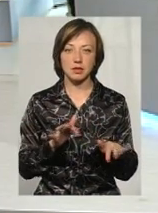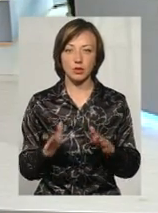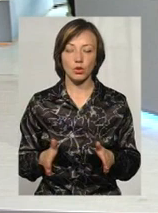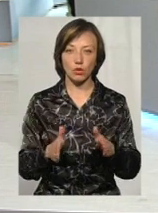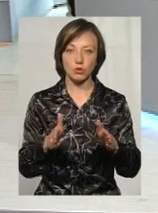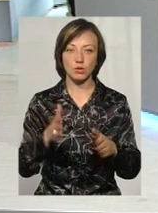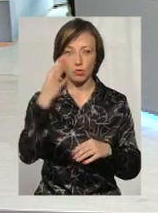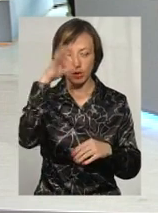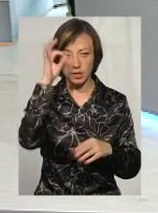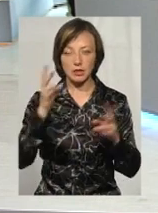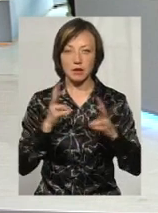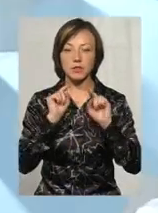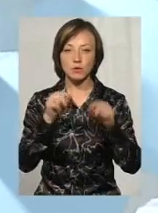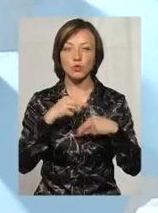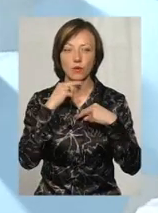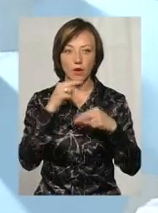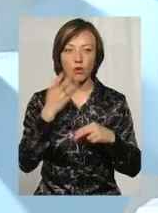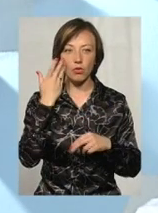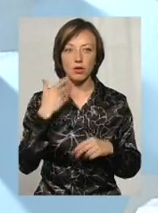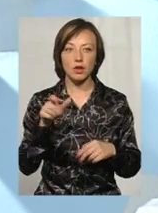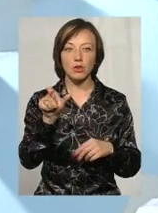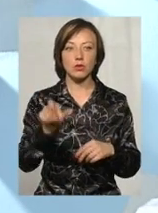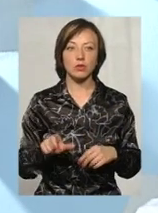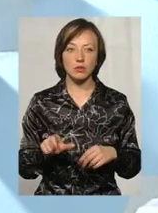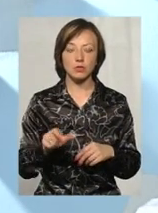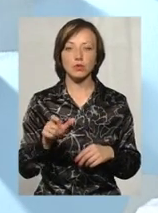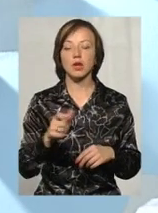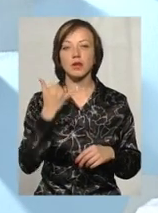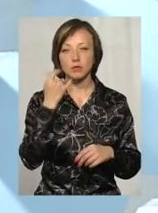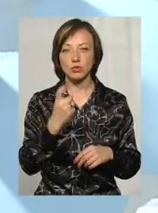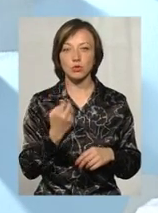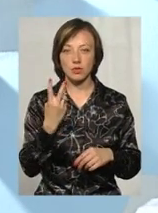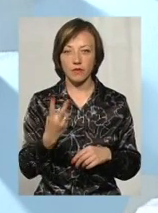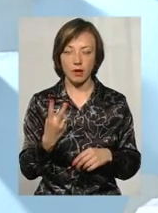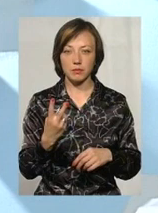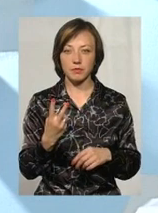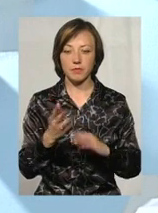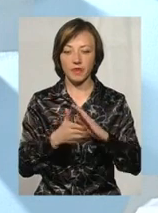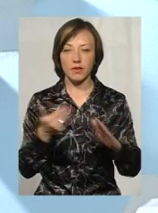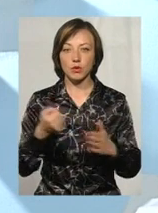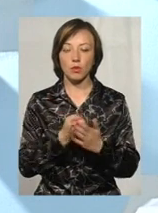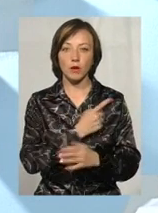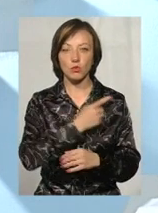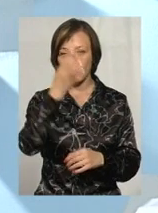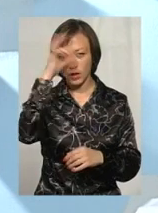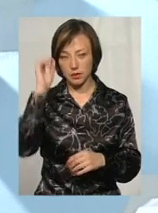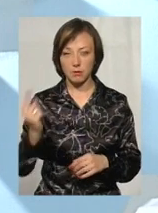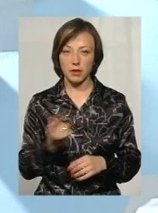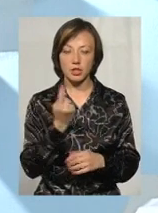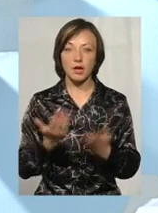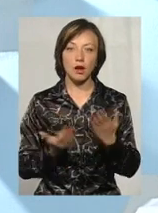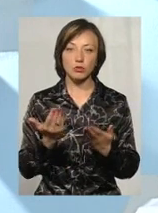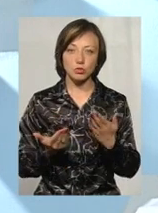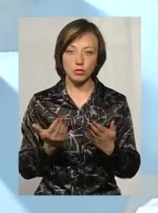потрібно звернути увагу на те, що коли людина в телефоні на 102, дійсно виклик приходить до патрульної поліції вперше, якщо